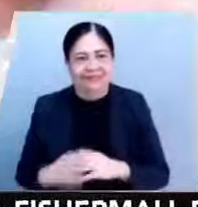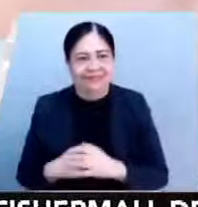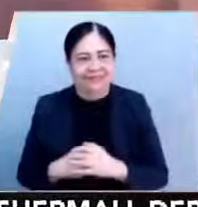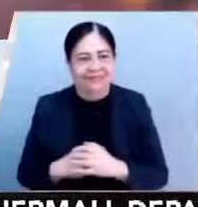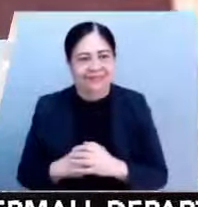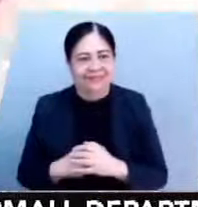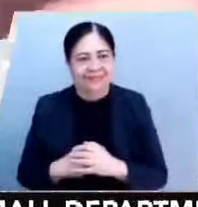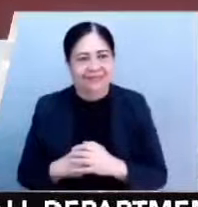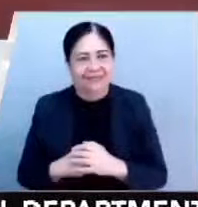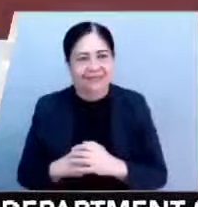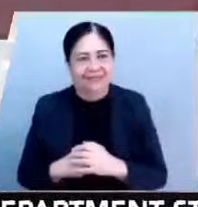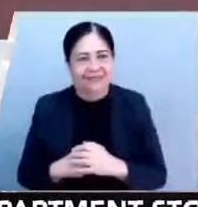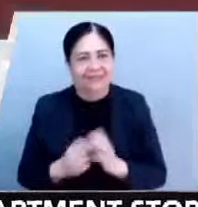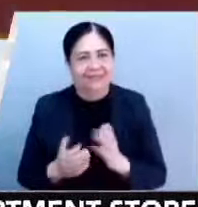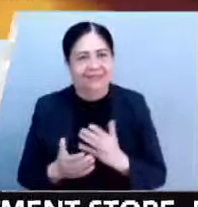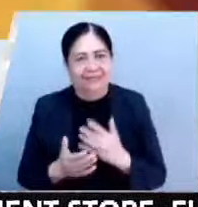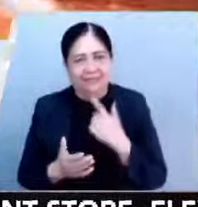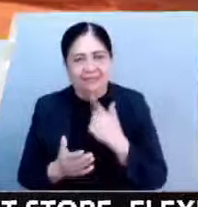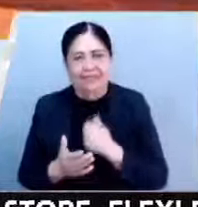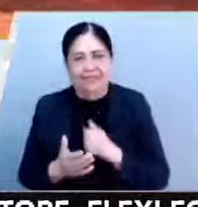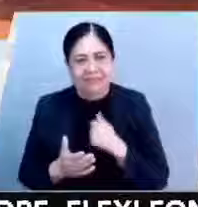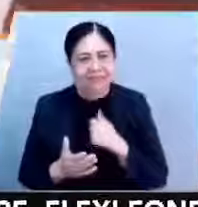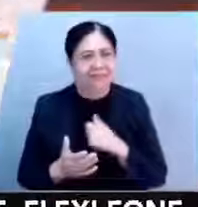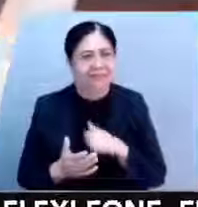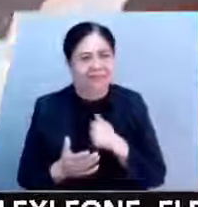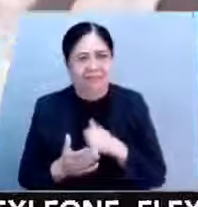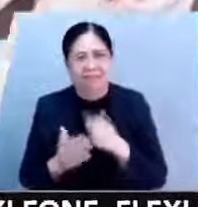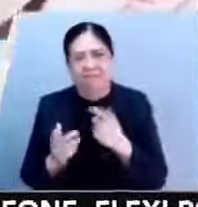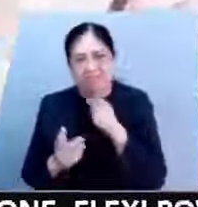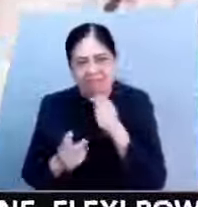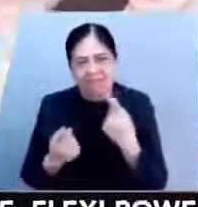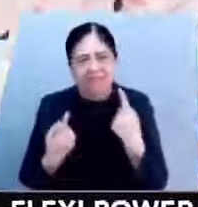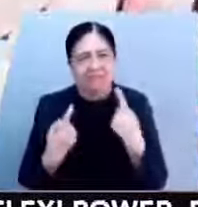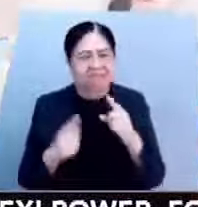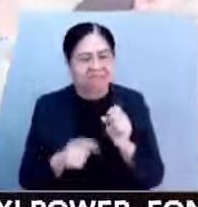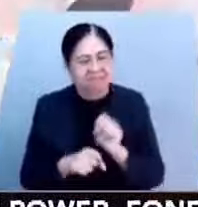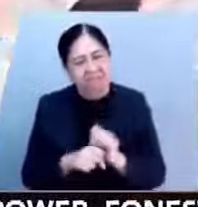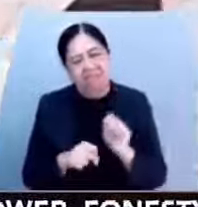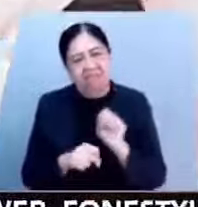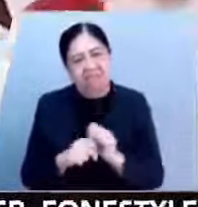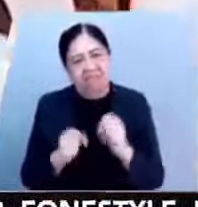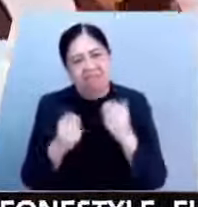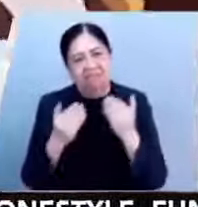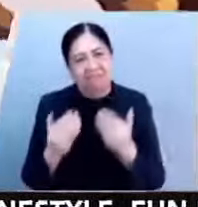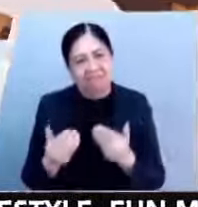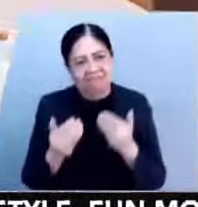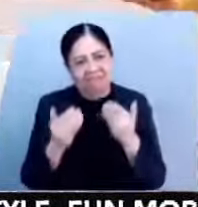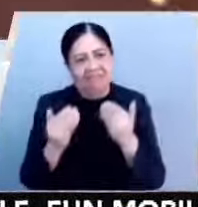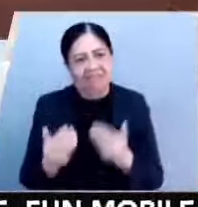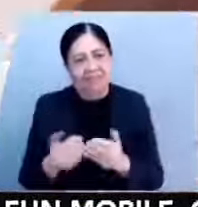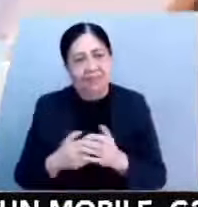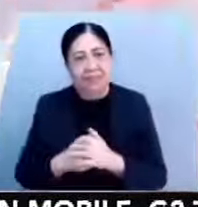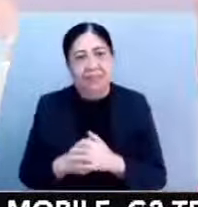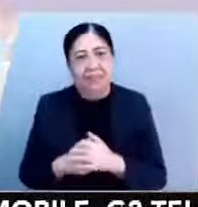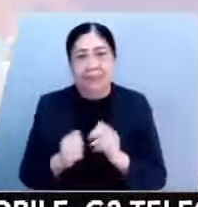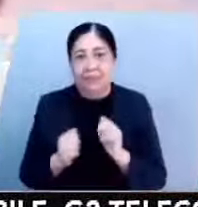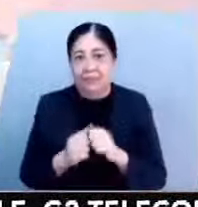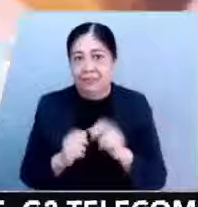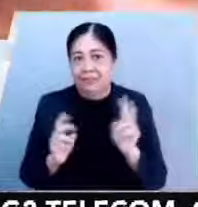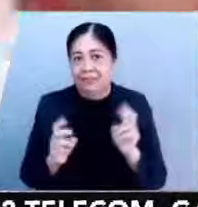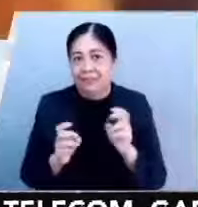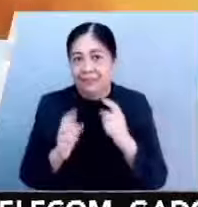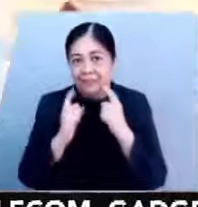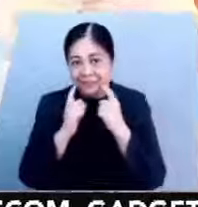I'm so sorry that it didn't work out. I'm moving on. With his trademark dimples,